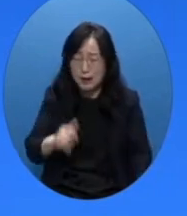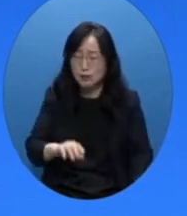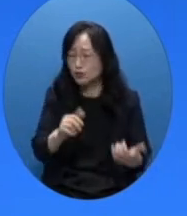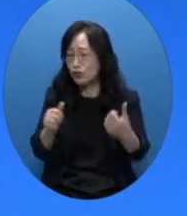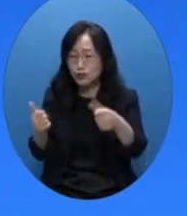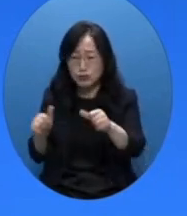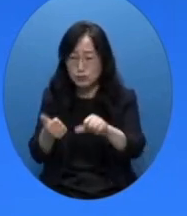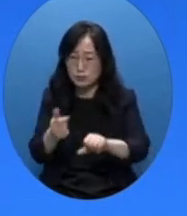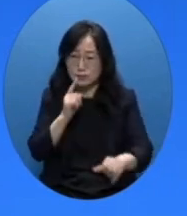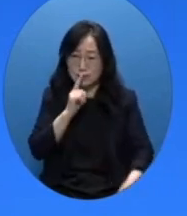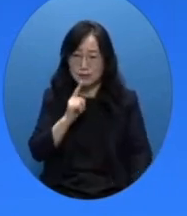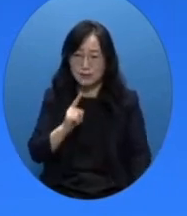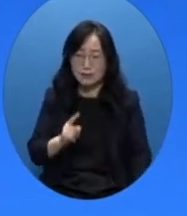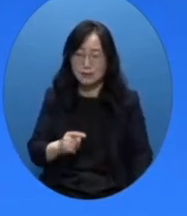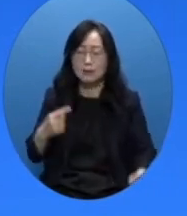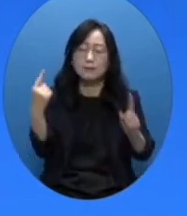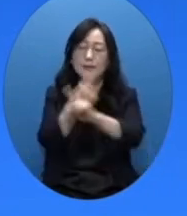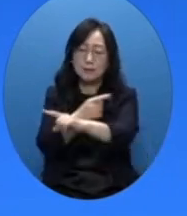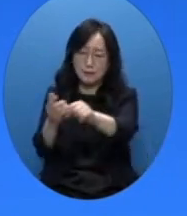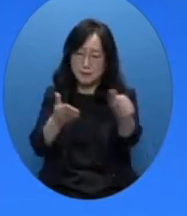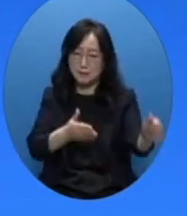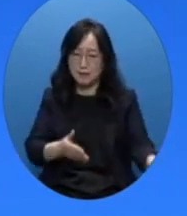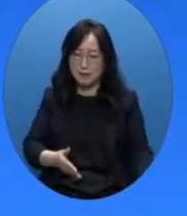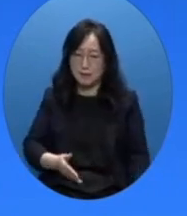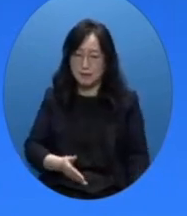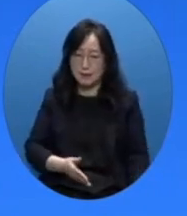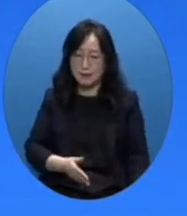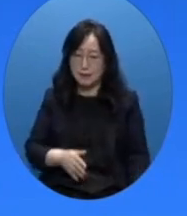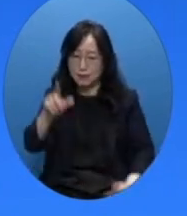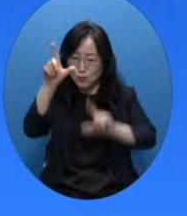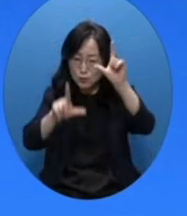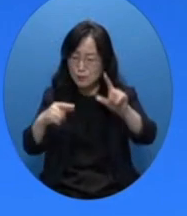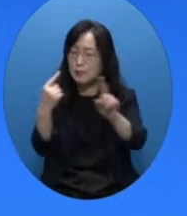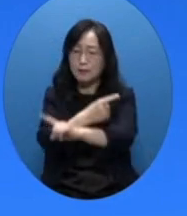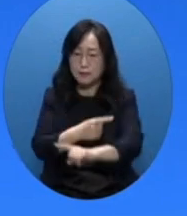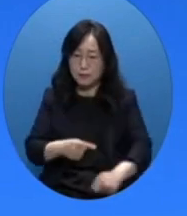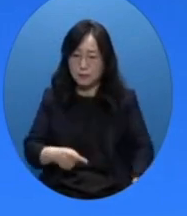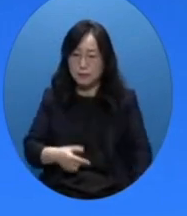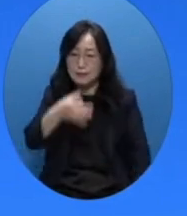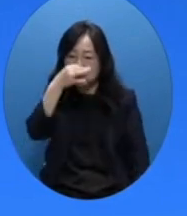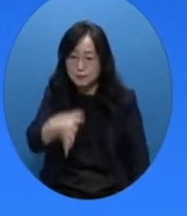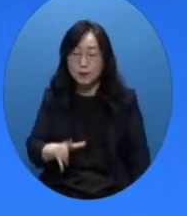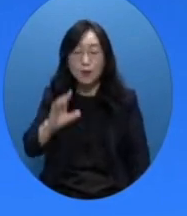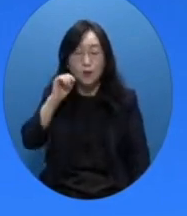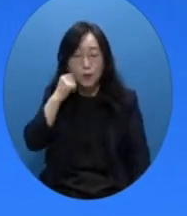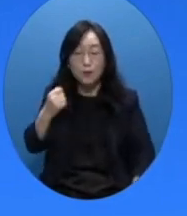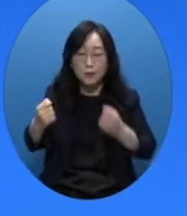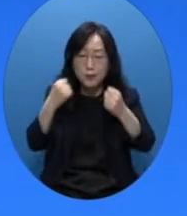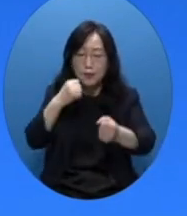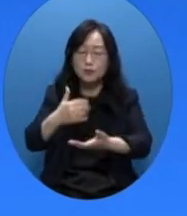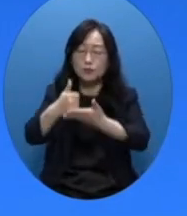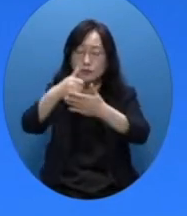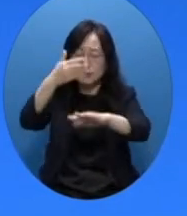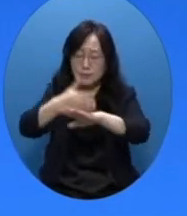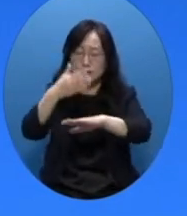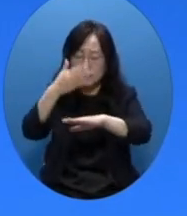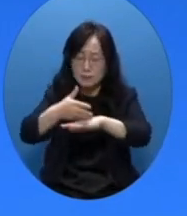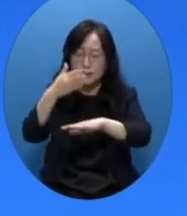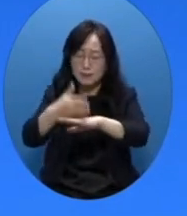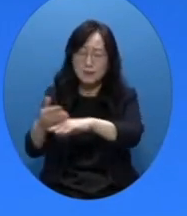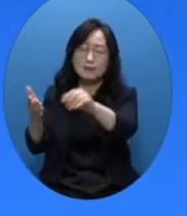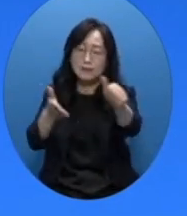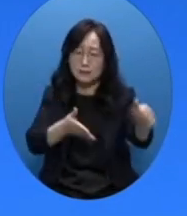그럽니다. 바뀌어야 됩니다. 우리가 그렇게 살면 안 됩니다. 아무리 힘들고 어려워도 주님 앞에 감사하고 또 감사해야